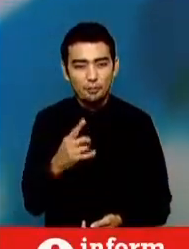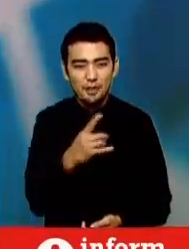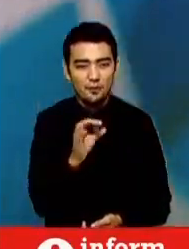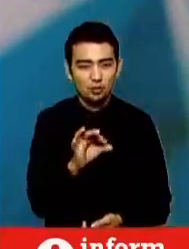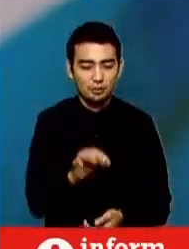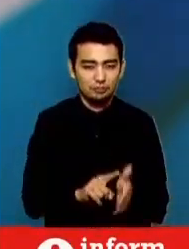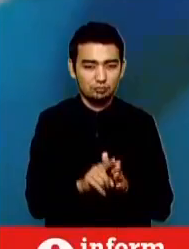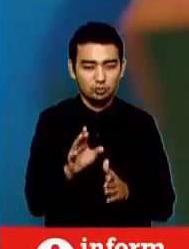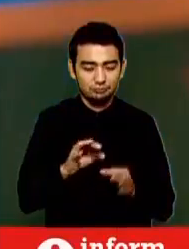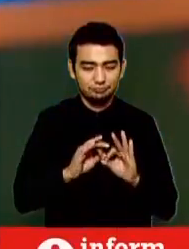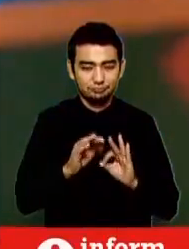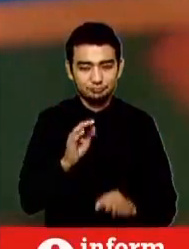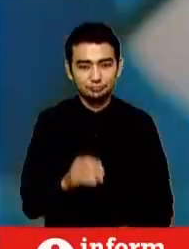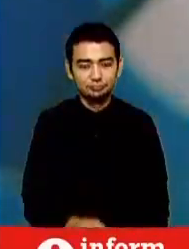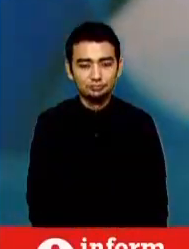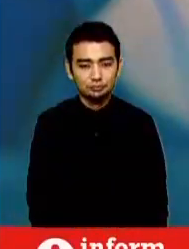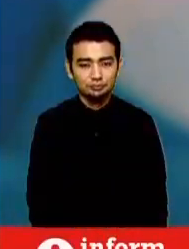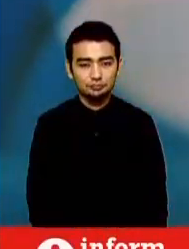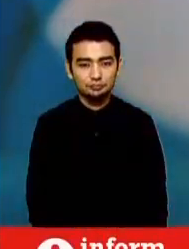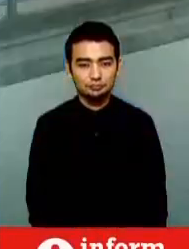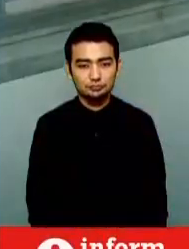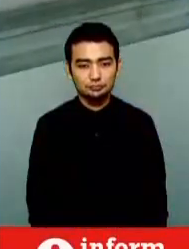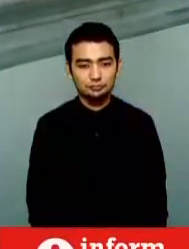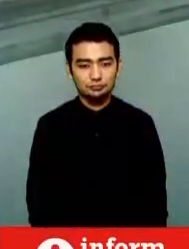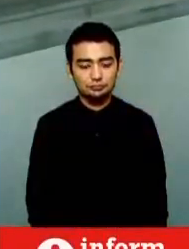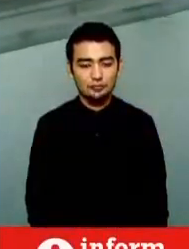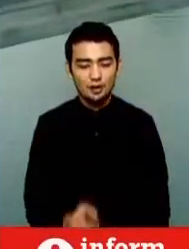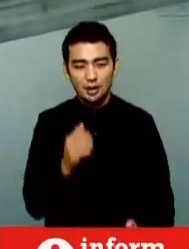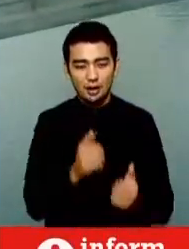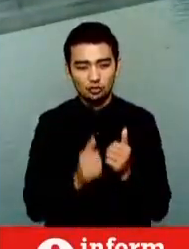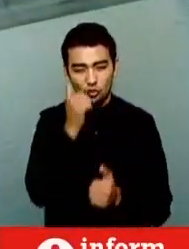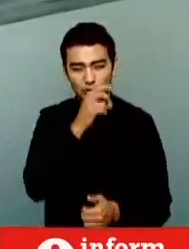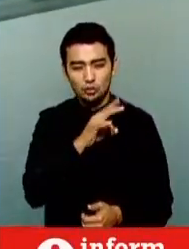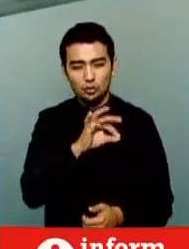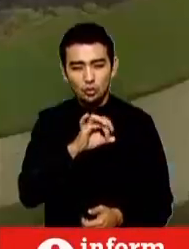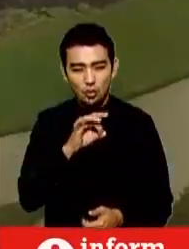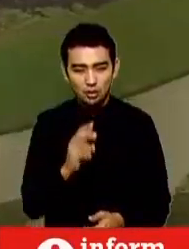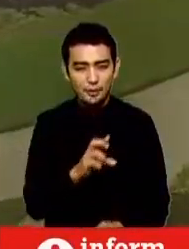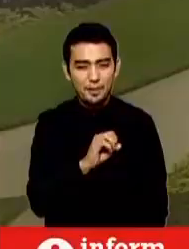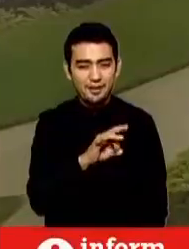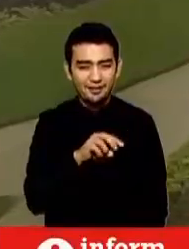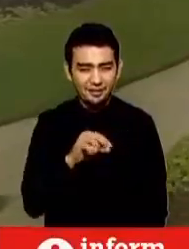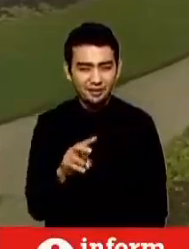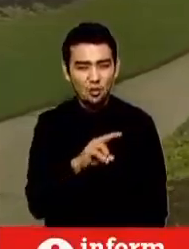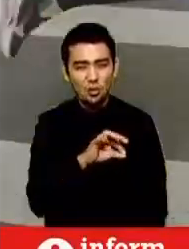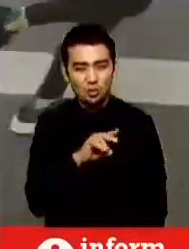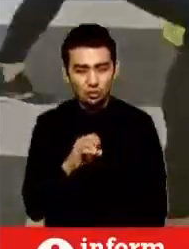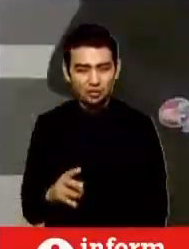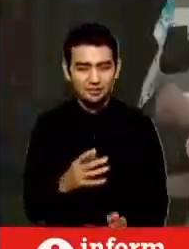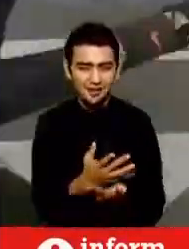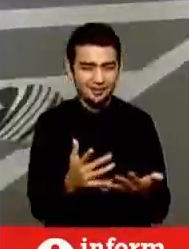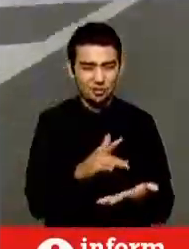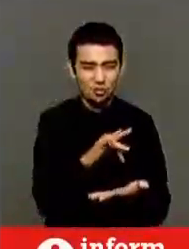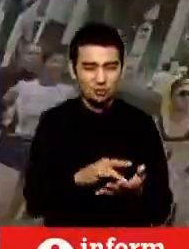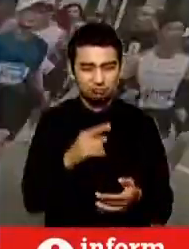өтеді. Толығырақ Бауыржан Жақсымбеттің репортажында. Жыл сайын Нью-Йорк, Берлин, Лондон, Токио және басқа ірі мегаполистерде